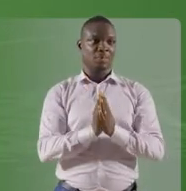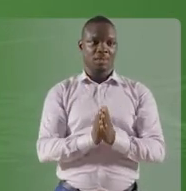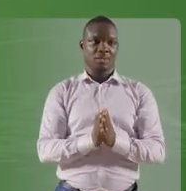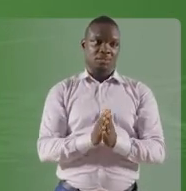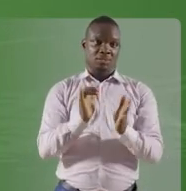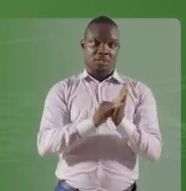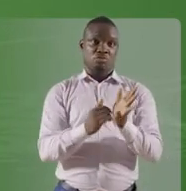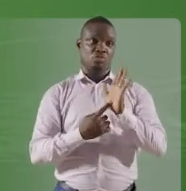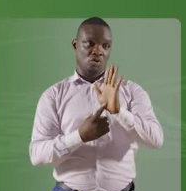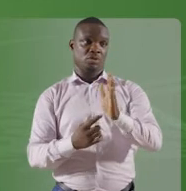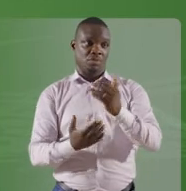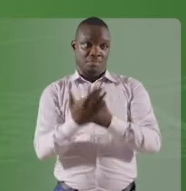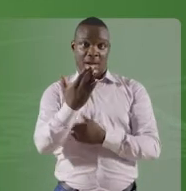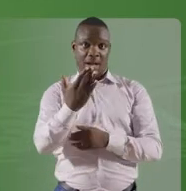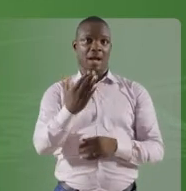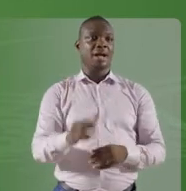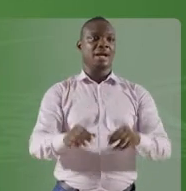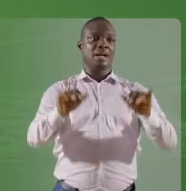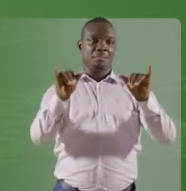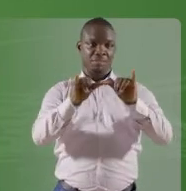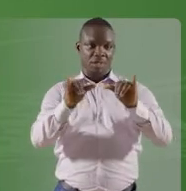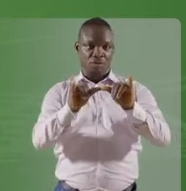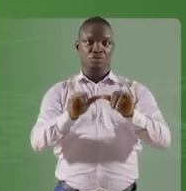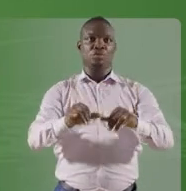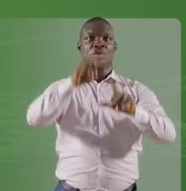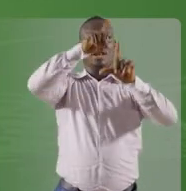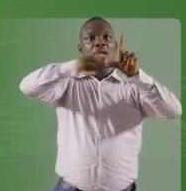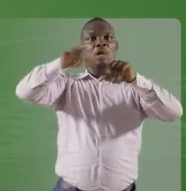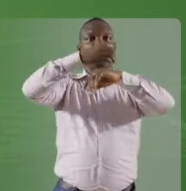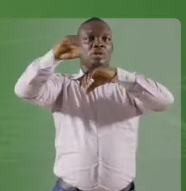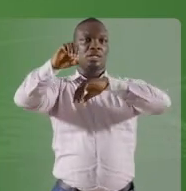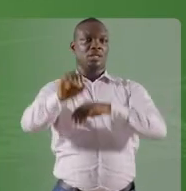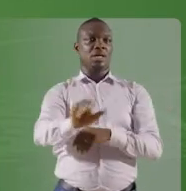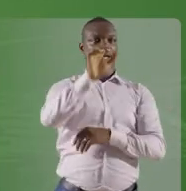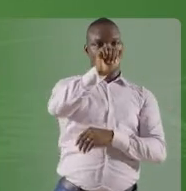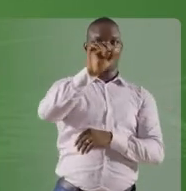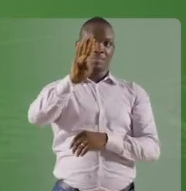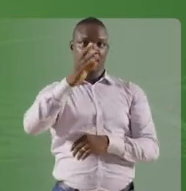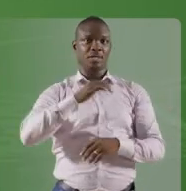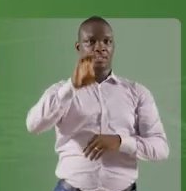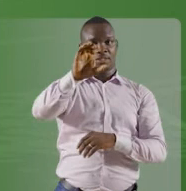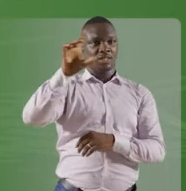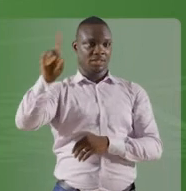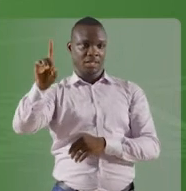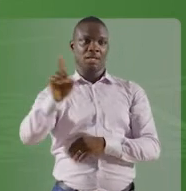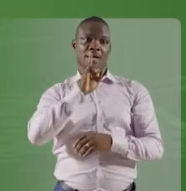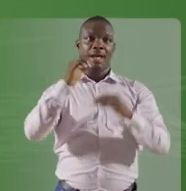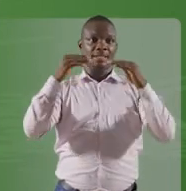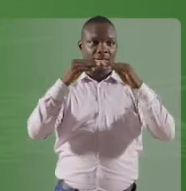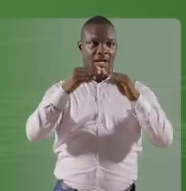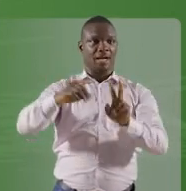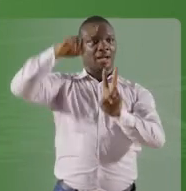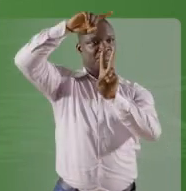soit par mesure de l'angle orienté ABCD est égal à pi sur 2